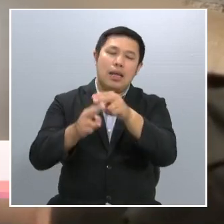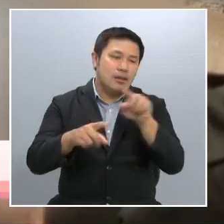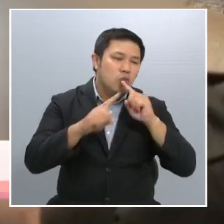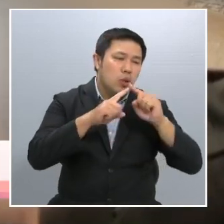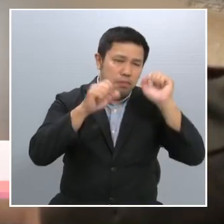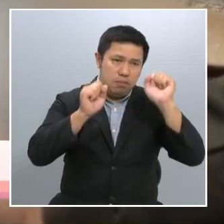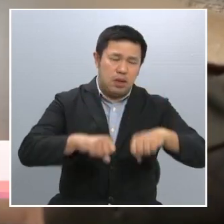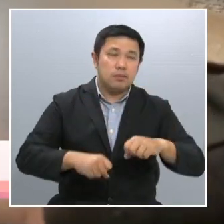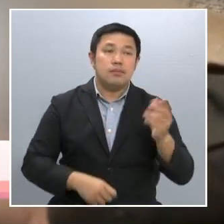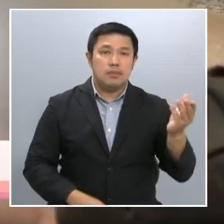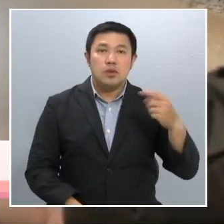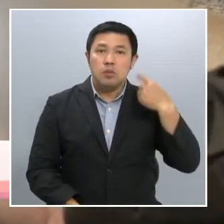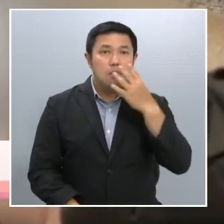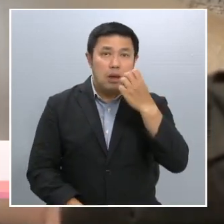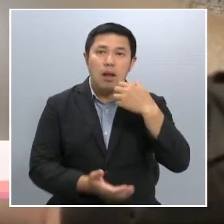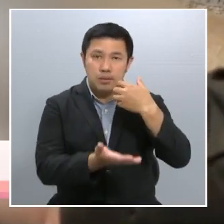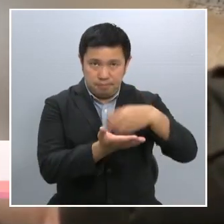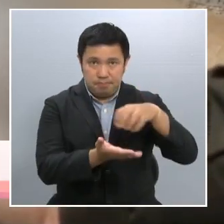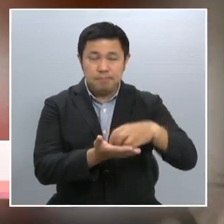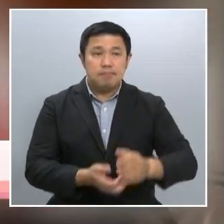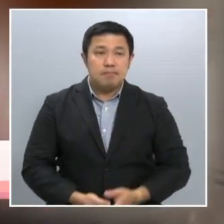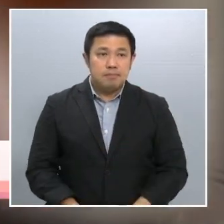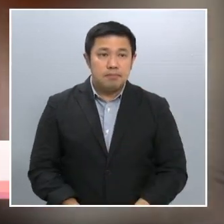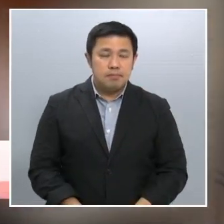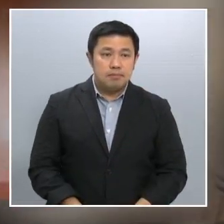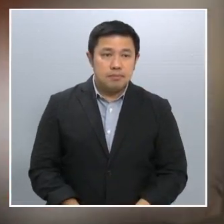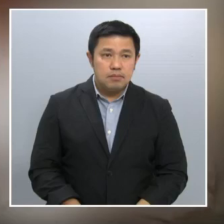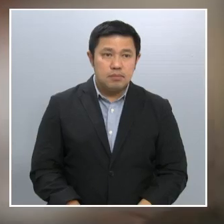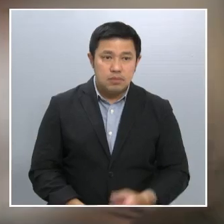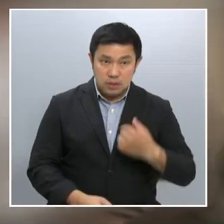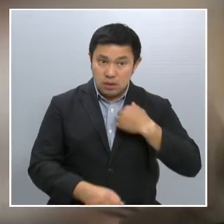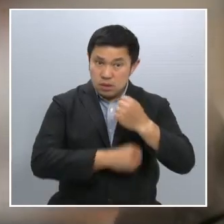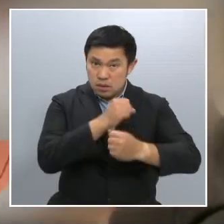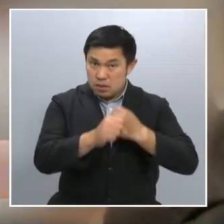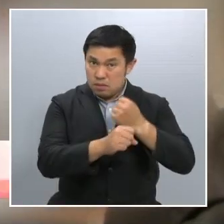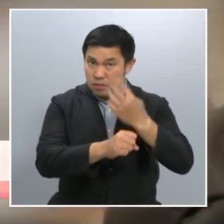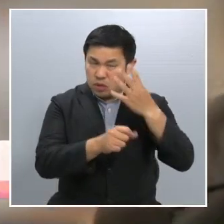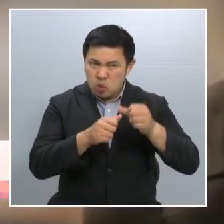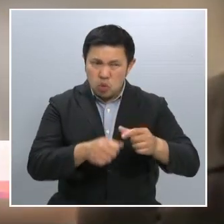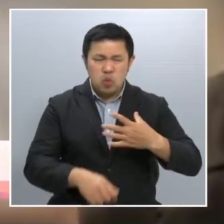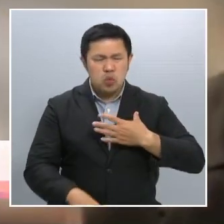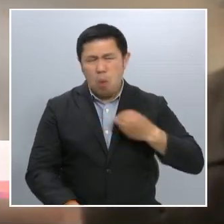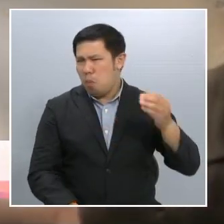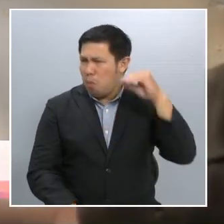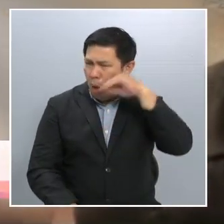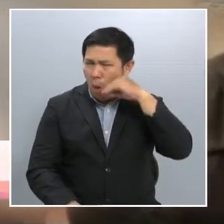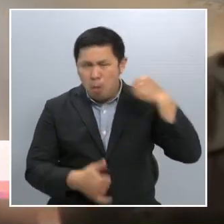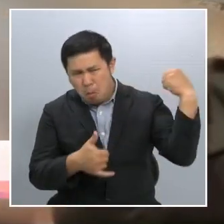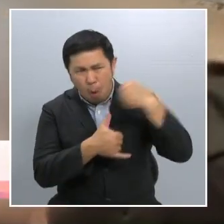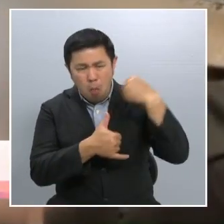ฟังเสียงของผู้เสียหายค่ะ เวลาที่4ปีกันมาคือเขาชอบทำร้ายร่างกายเขาเป็น